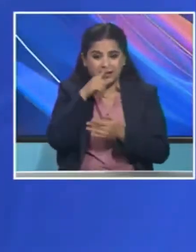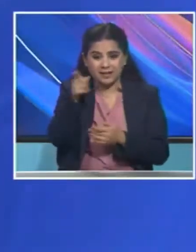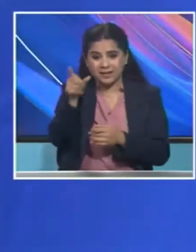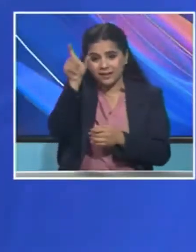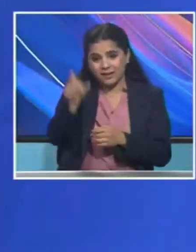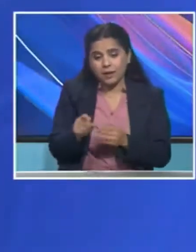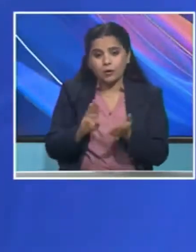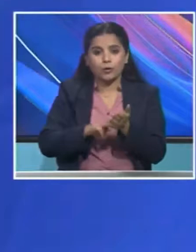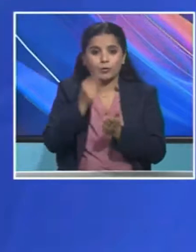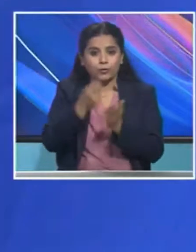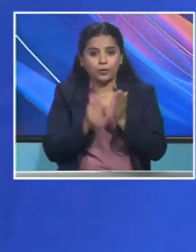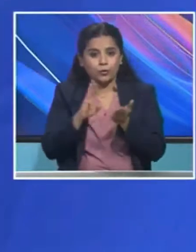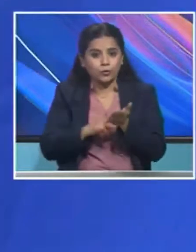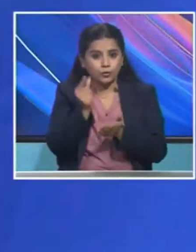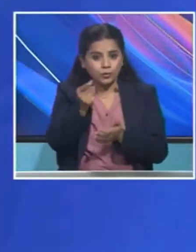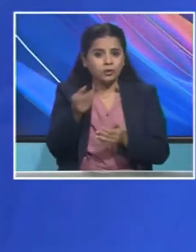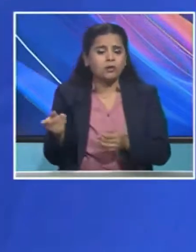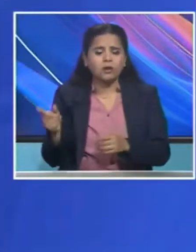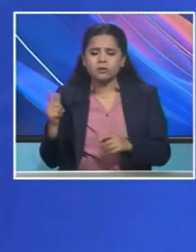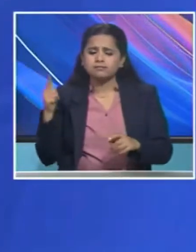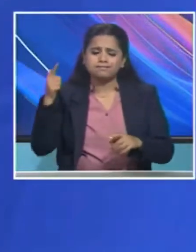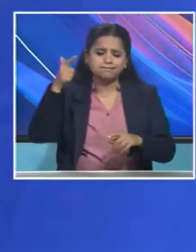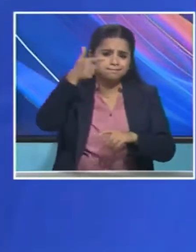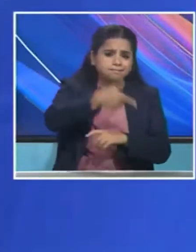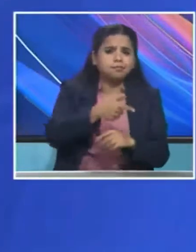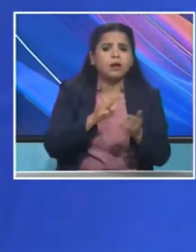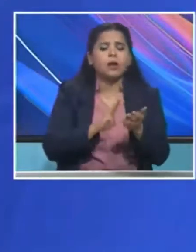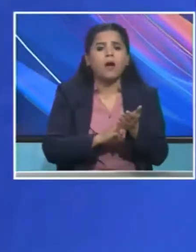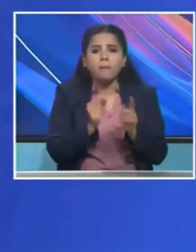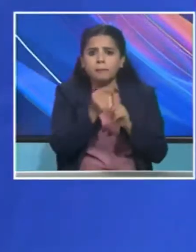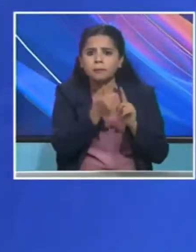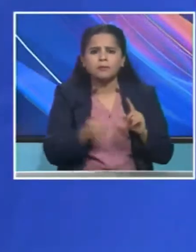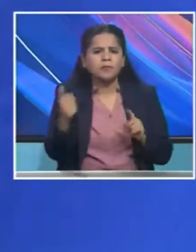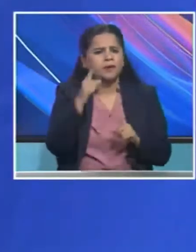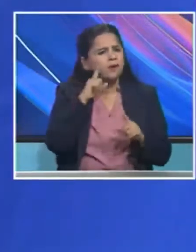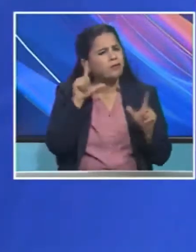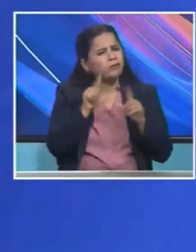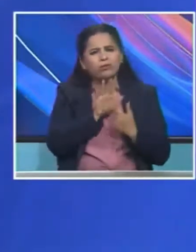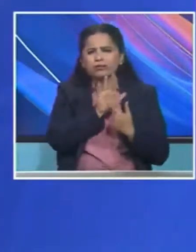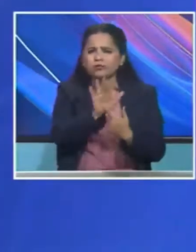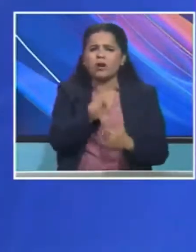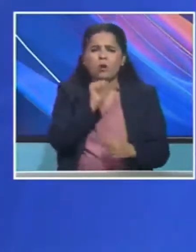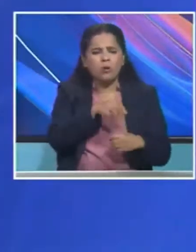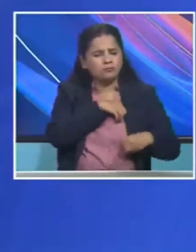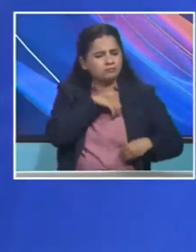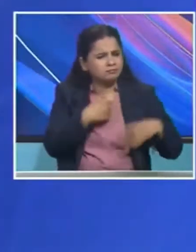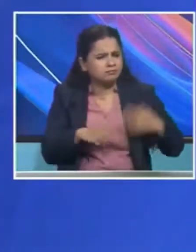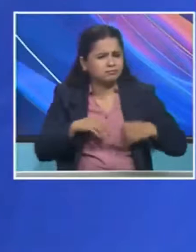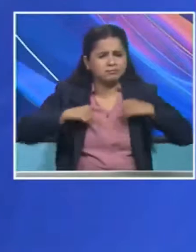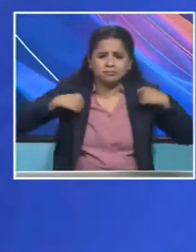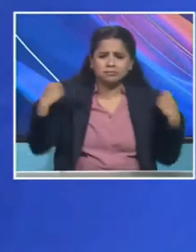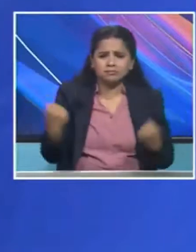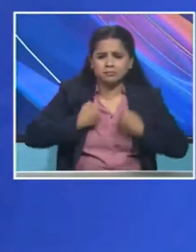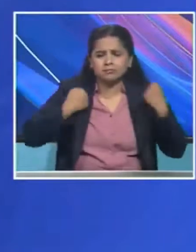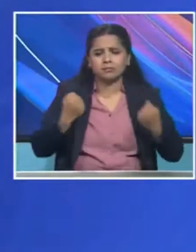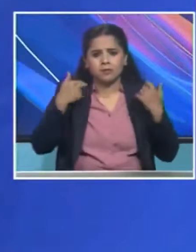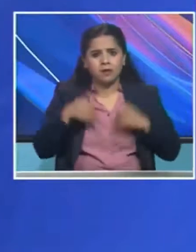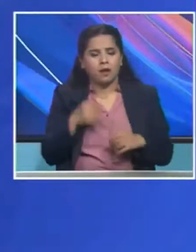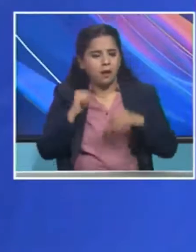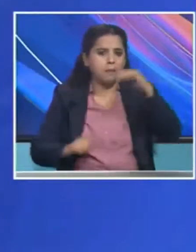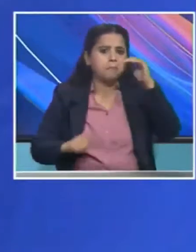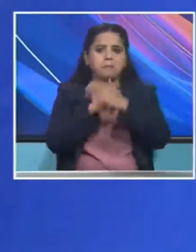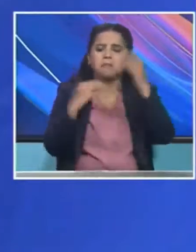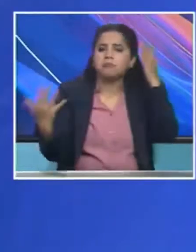मुर्मू का रायसीना हिल तक का सफर ये बताने के लिए काफी है कि कैसे उनके संघर्ष ने उन्हें ये मुकाम हासिल करने में